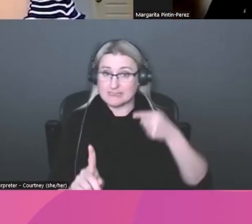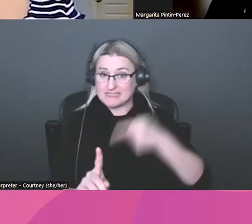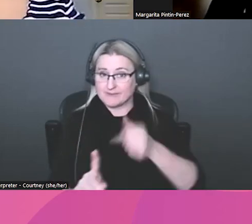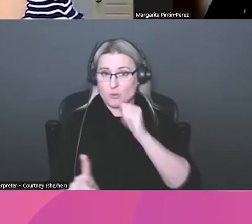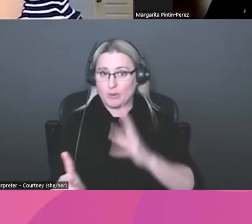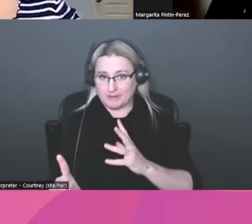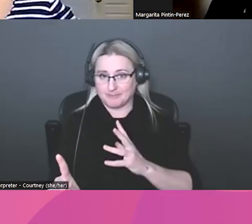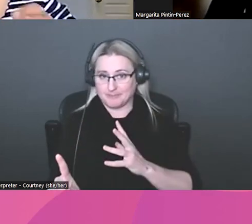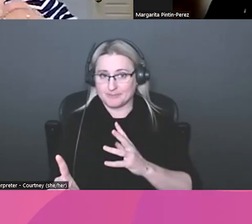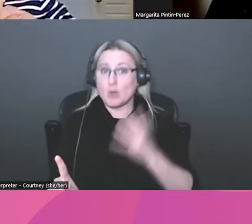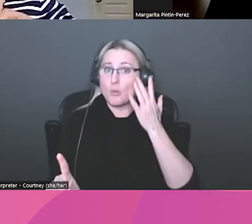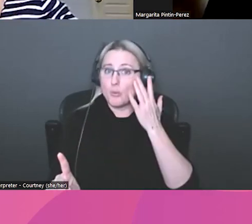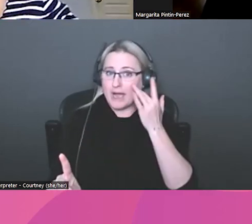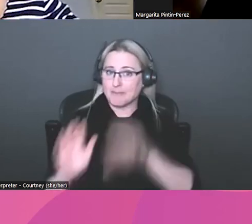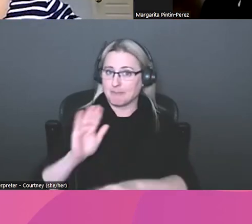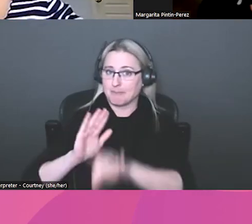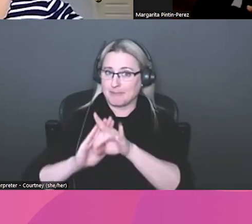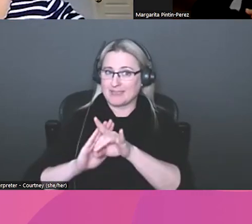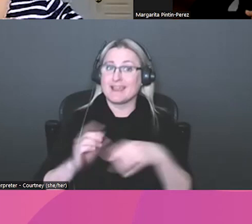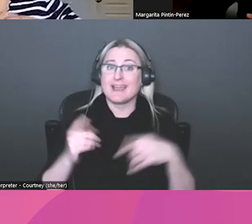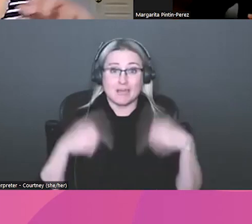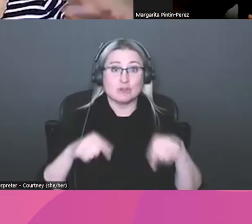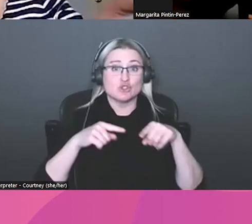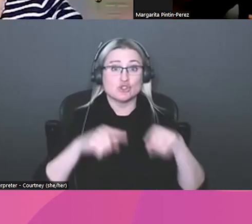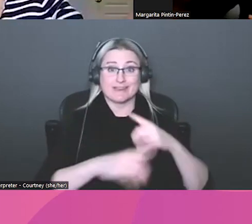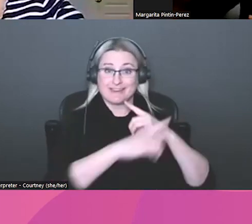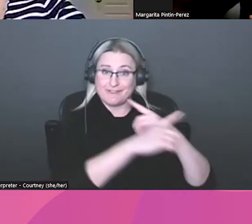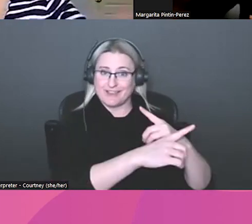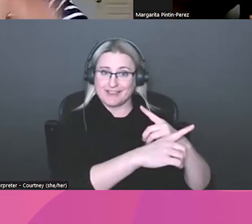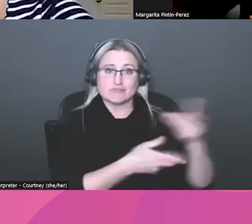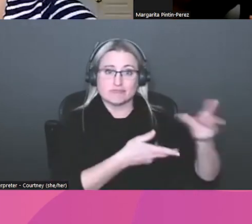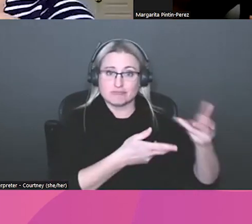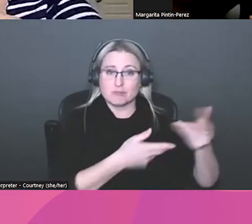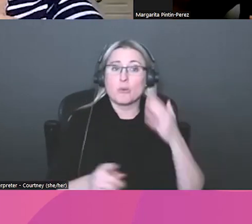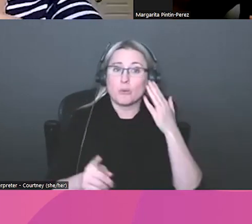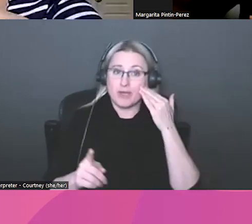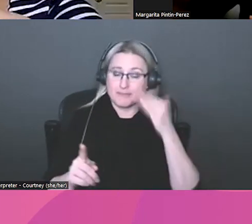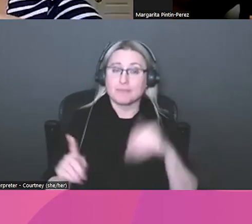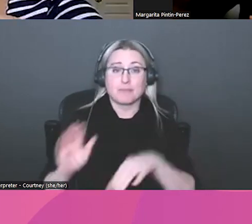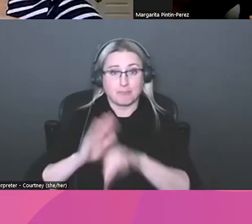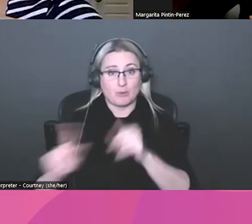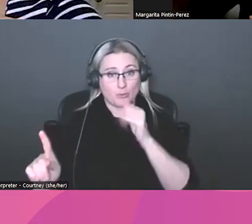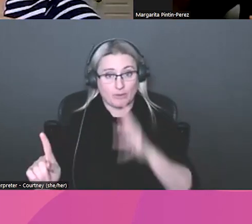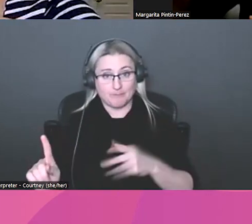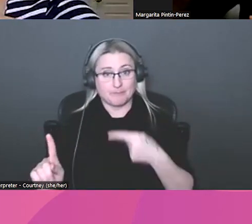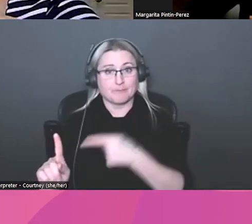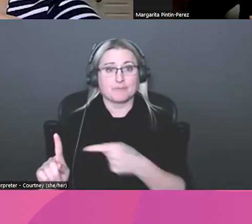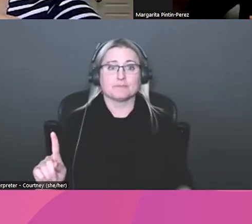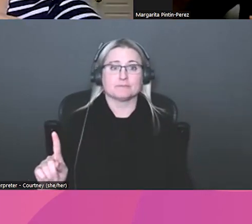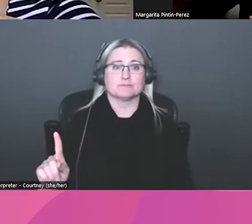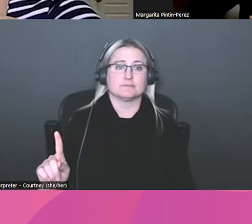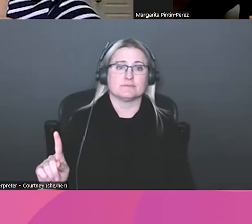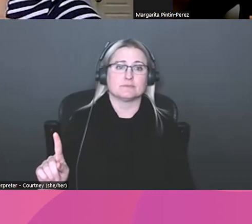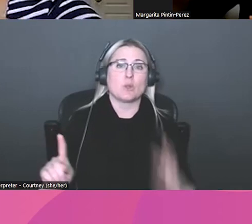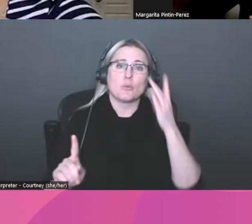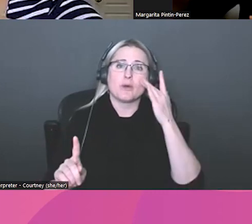je me suis penchée sur les femmes spécifiquement. Et c'est une question qui est survenue pendant que je présentais ma dissertation, mais je me suis